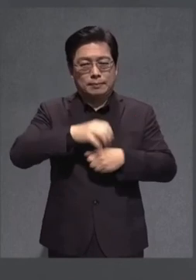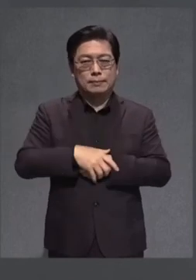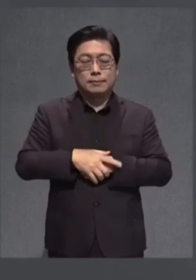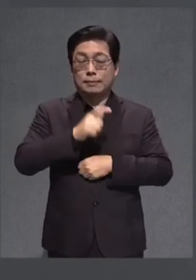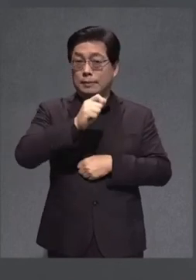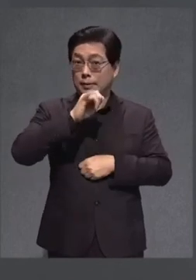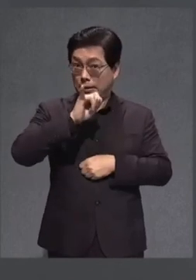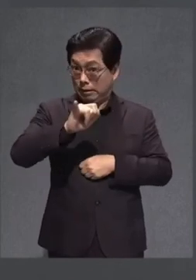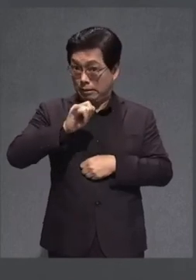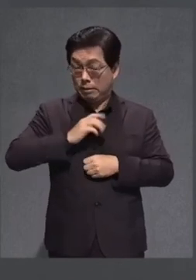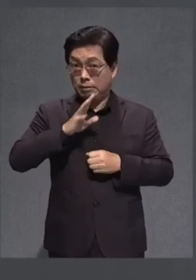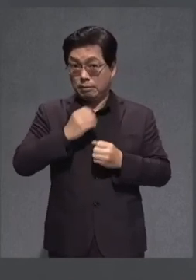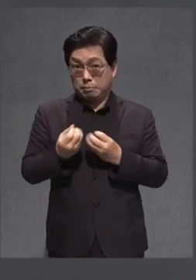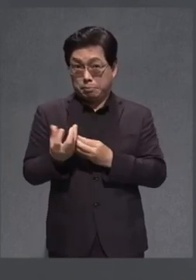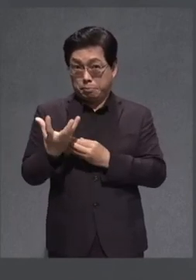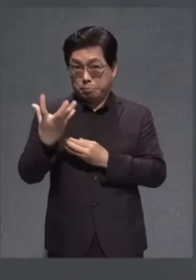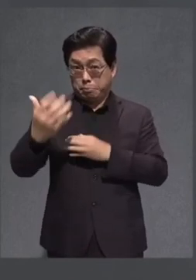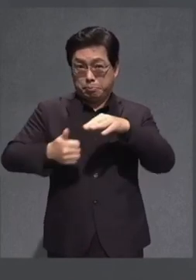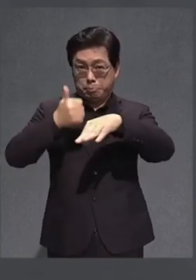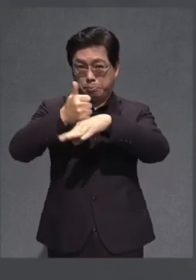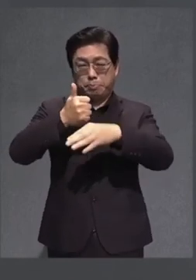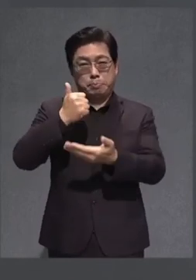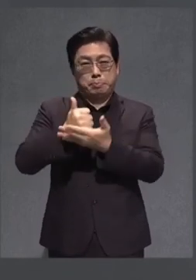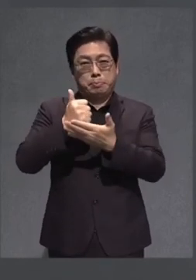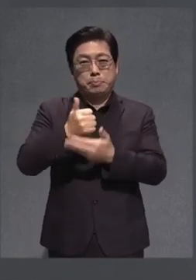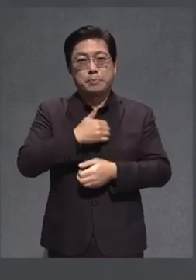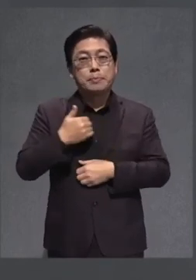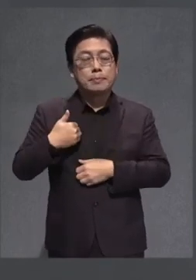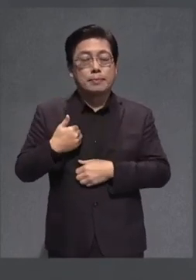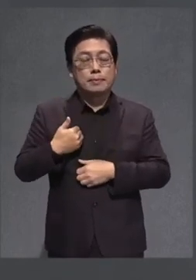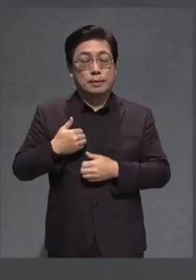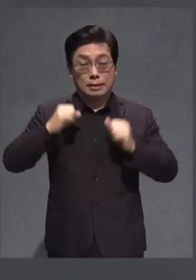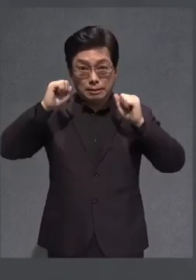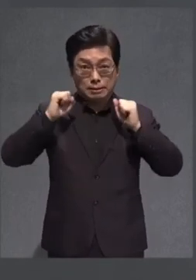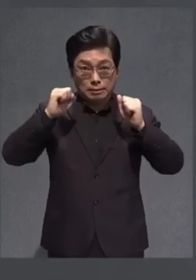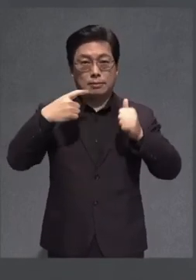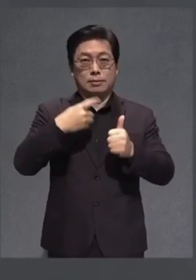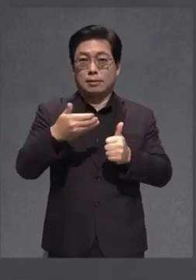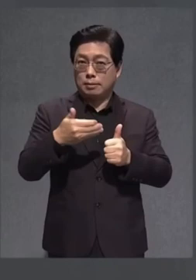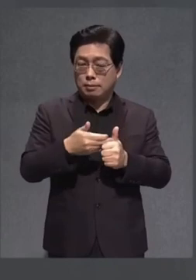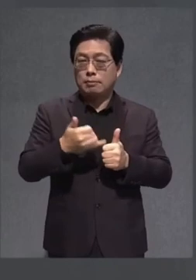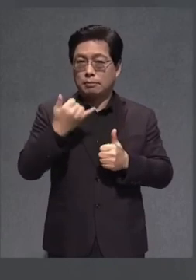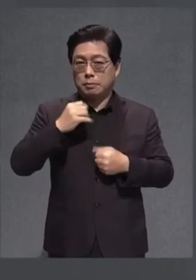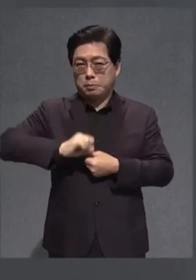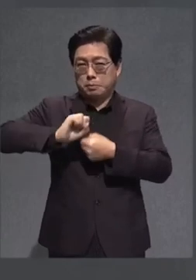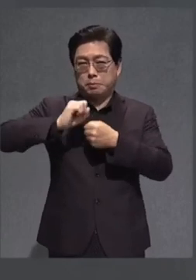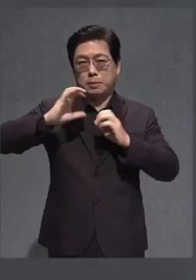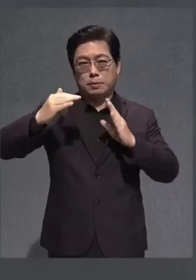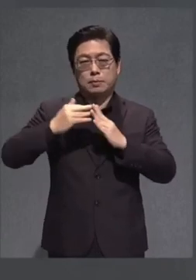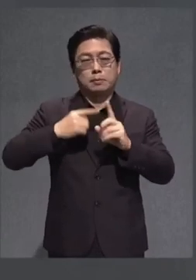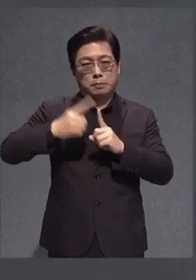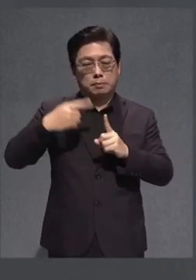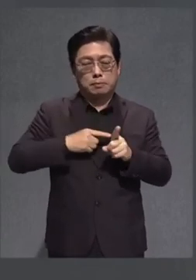在 AI 浪潮上站稳脚步，让体育教育来增强国力，接轨国际。